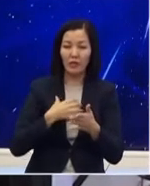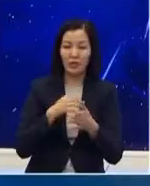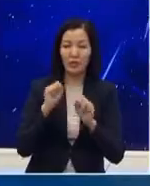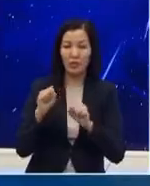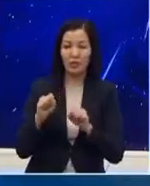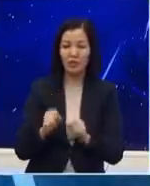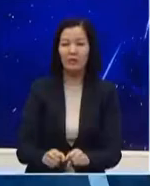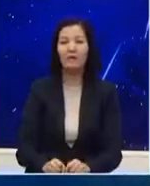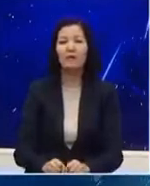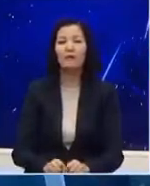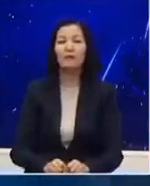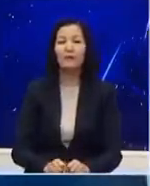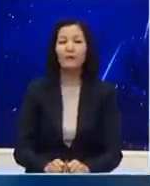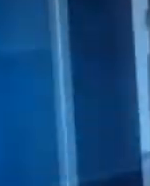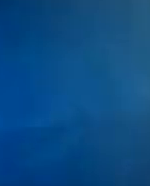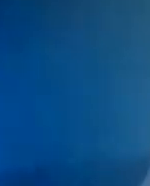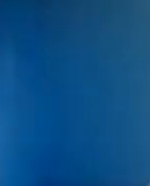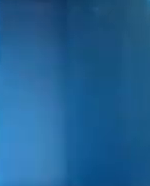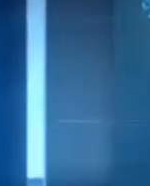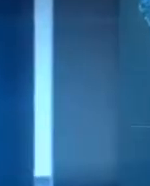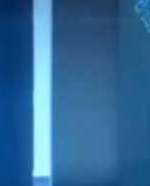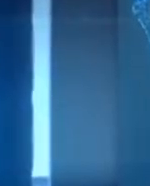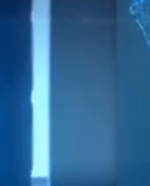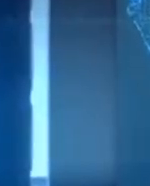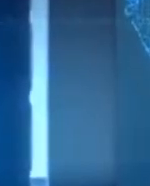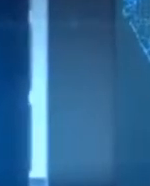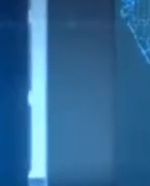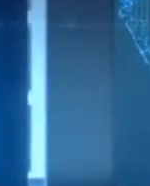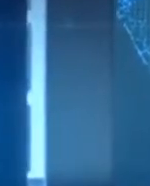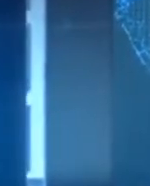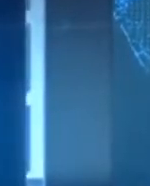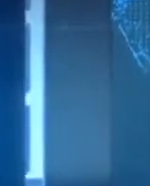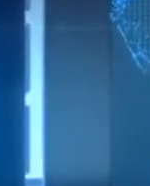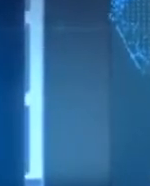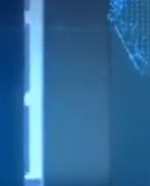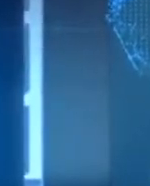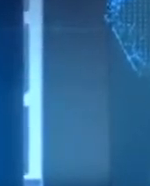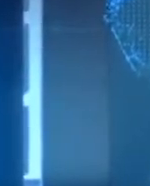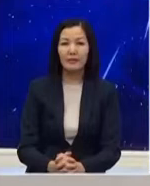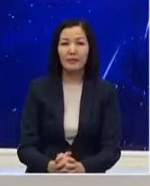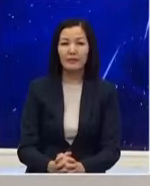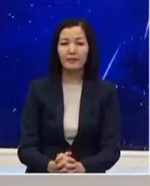защитой. Гульмира Тимиргалиева, Габит Кабдрахман, телеканал ЖТСУ, Талдыкурган.